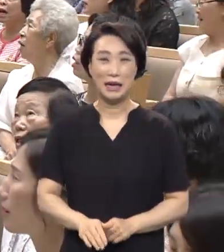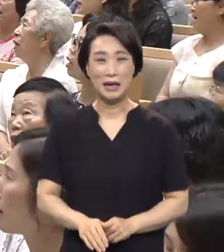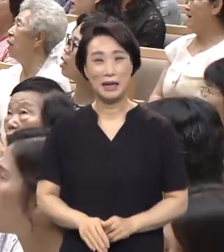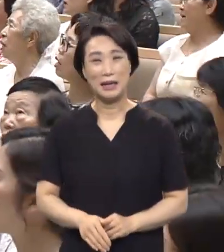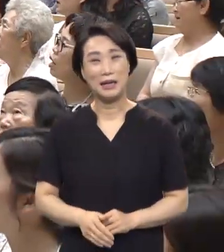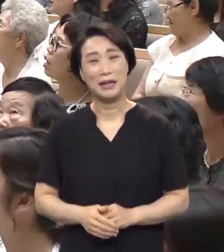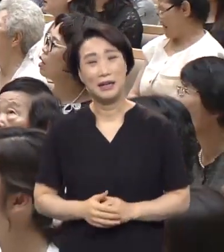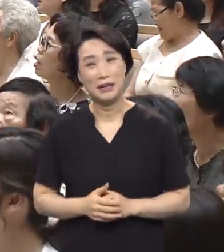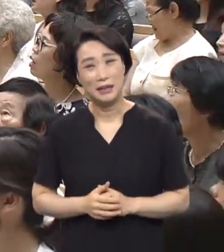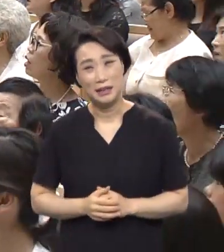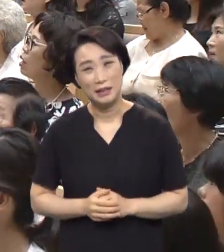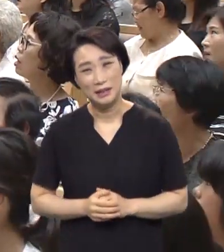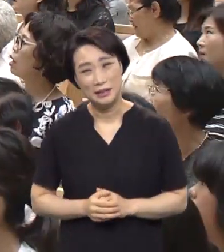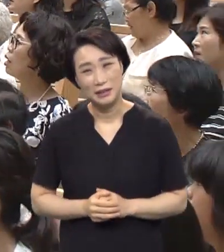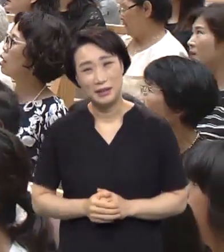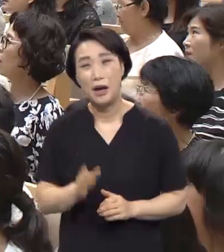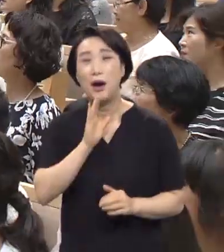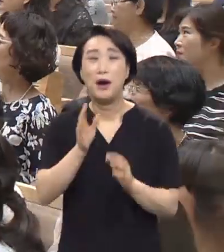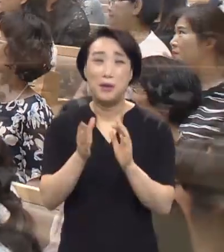합니다.